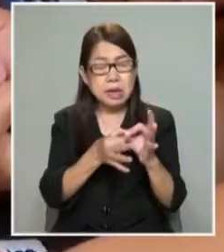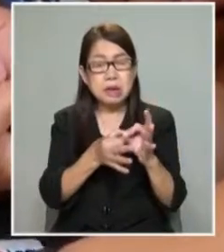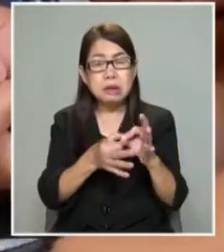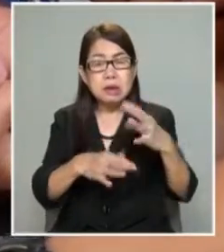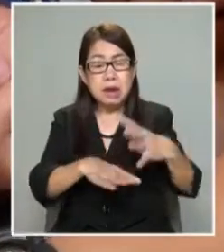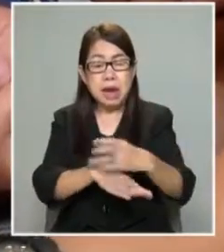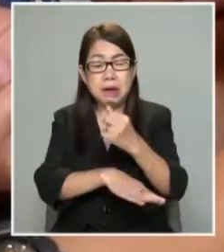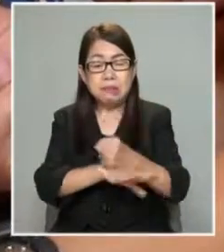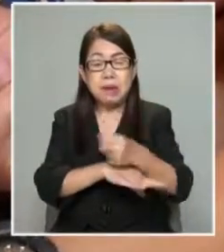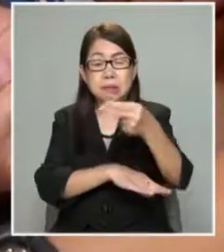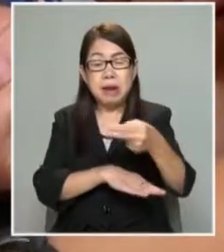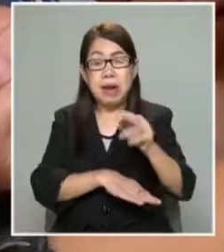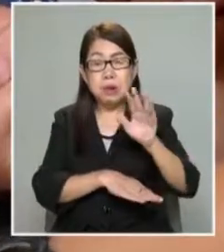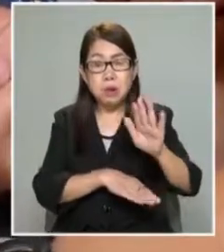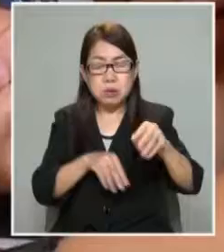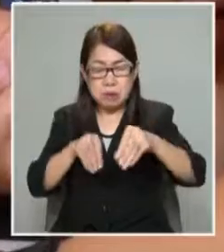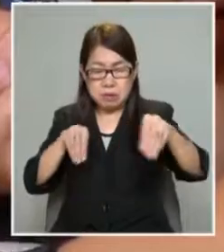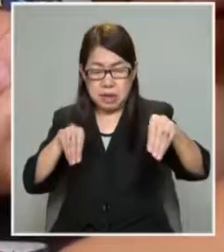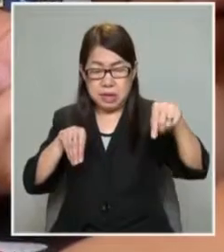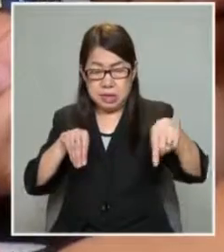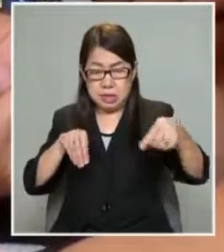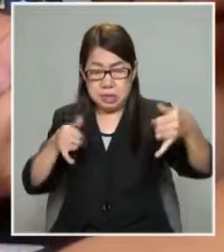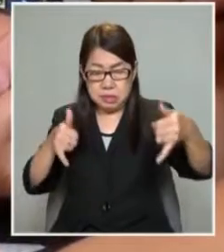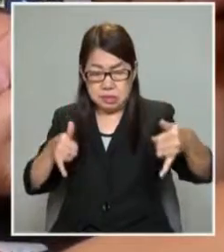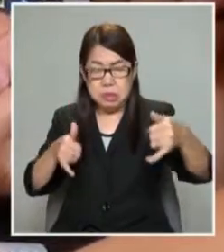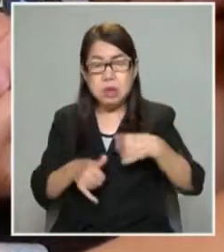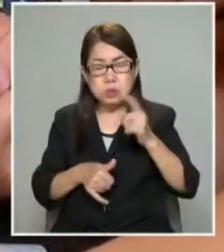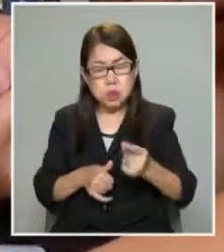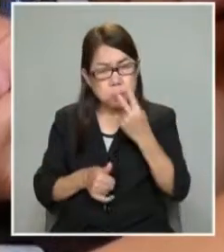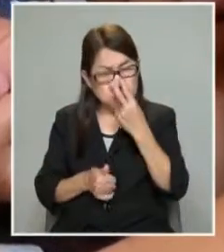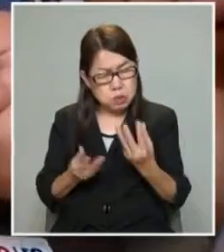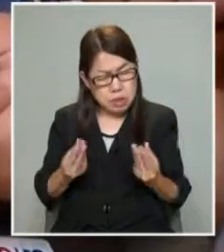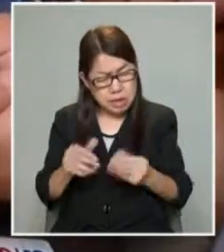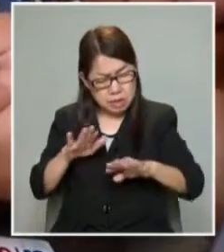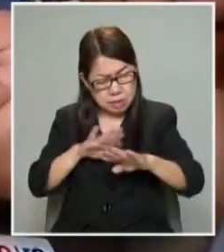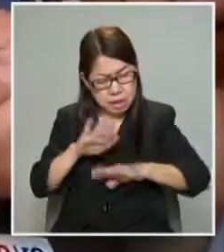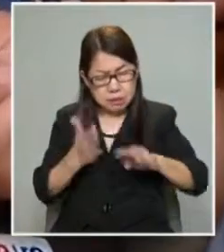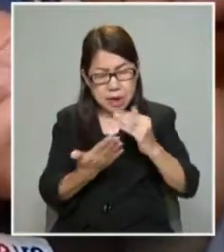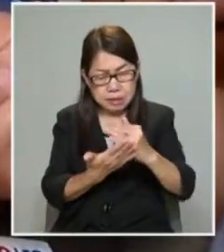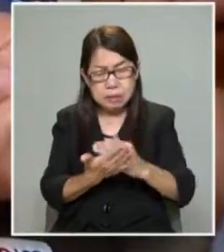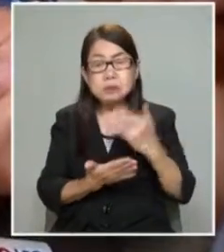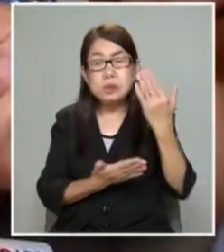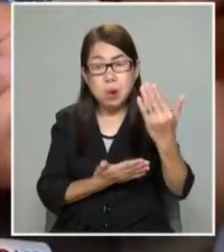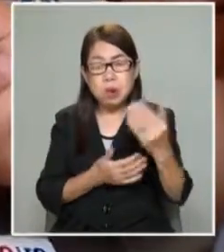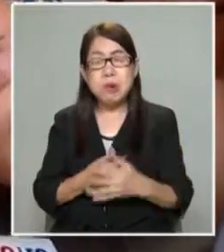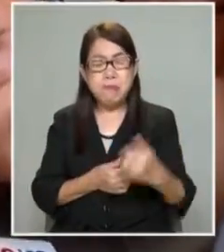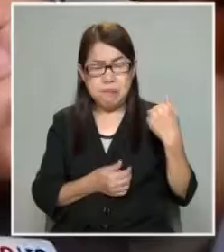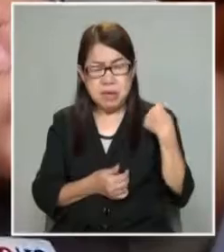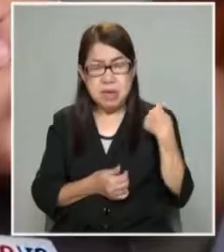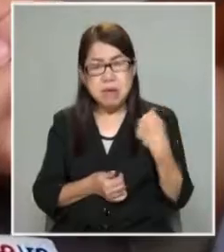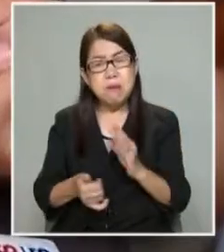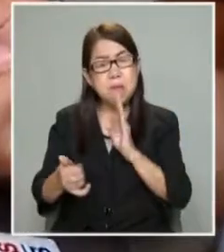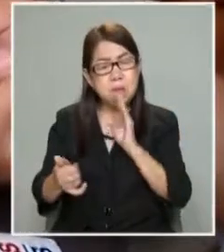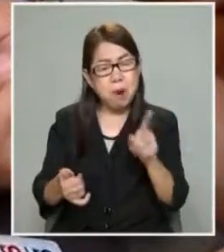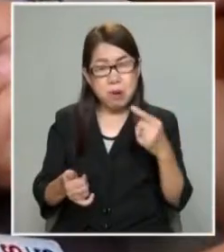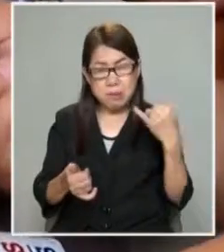านซึ่งก็ตอนนี้ก็อยู่ห่างจากที่เกิดเหตุงั้นต้องดูรายละเอียดเพิ่มเติมอีกเยอะครับตรงนี้มีการกล่าวโทษมานะครับแต่ว่า